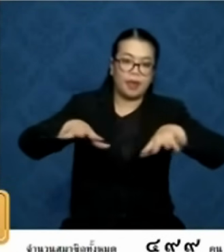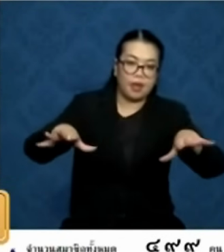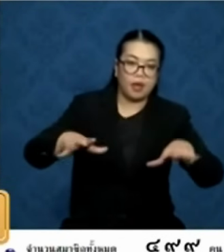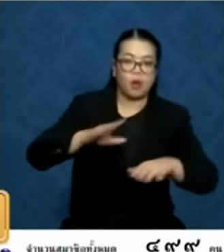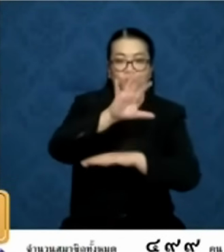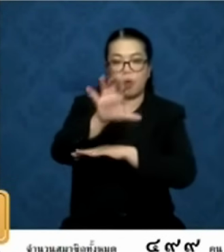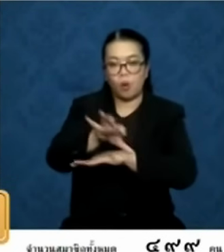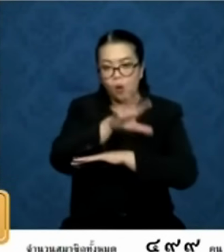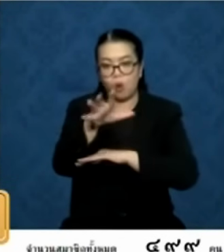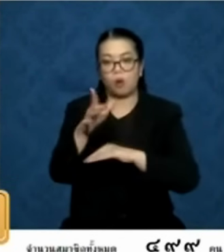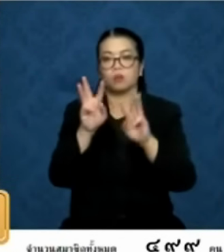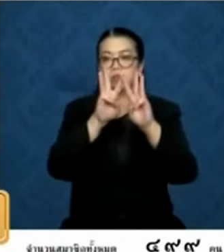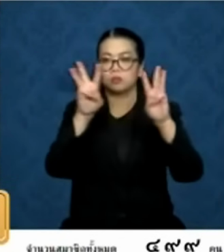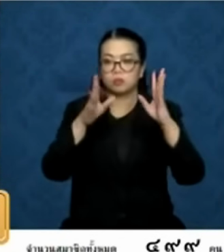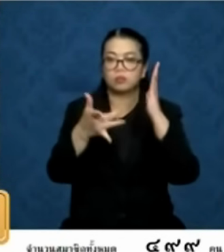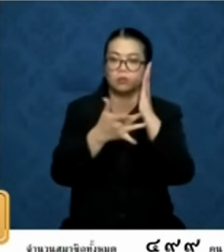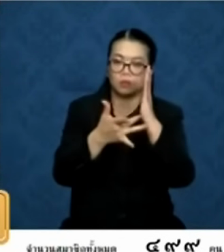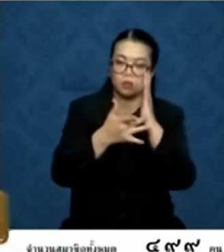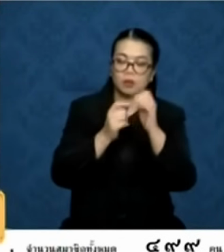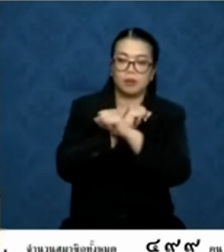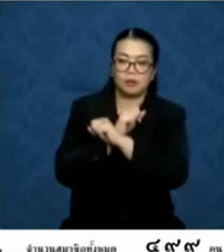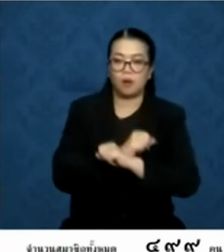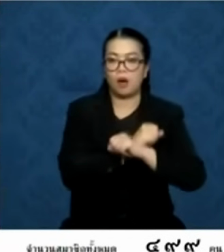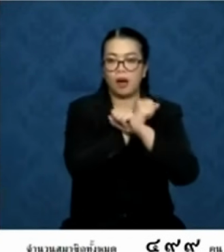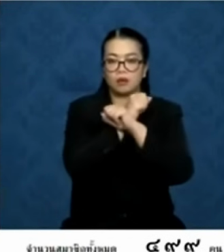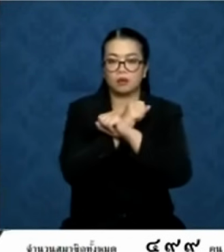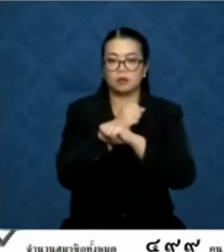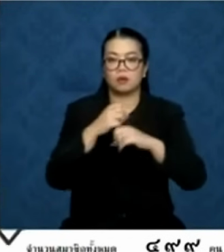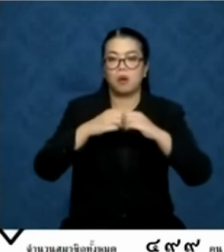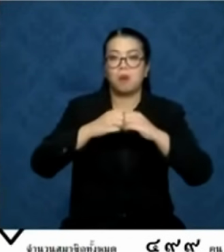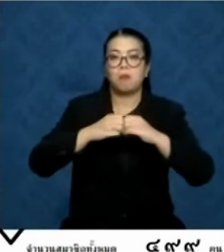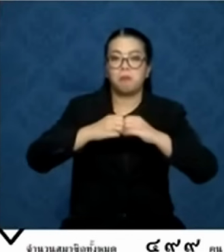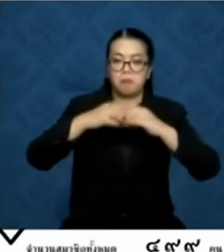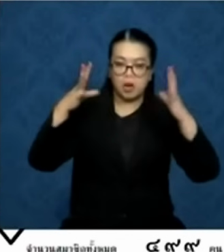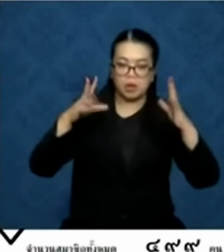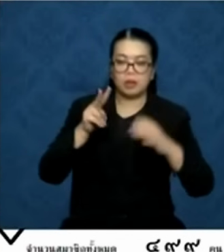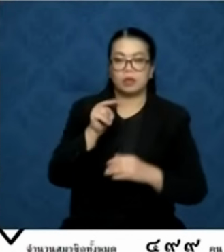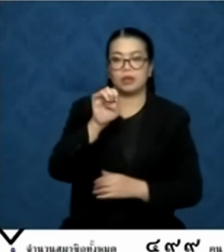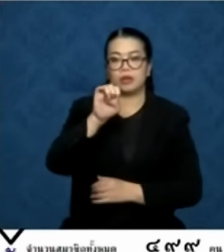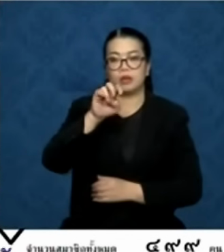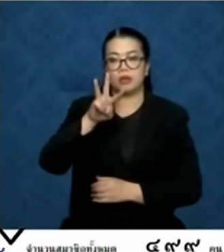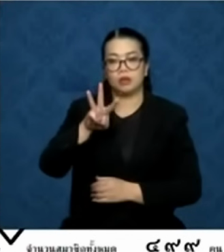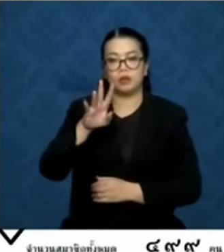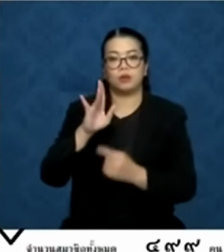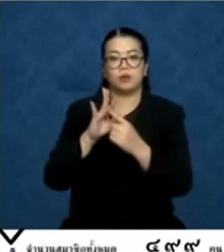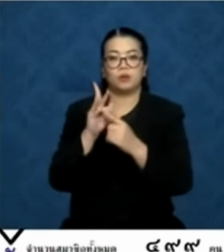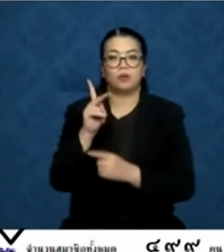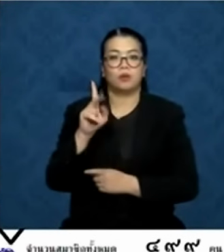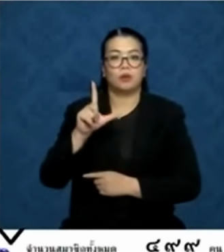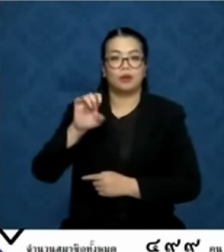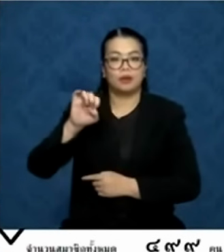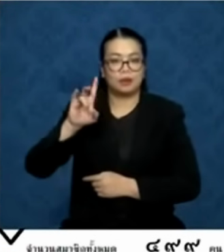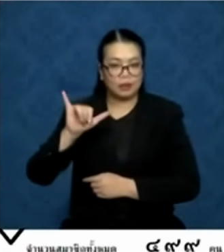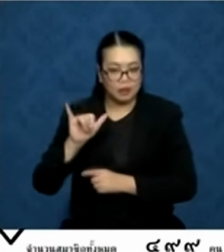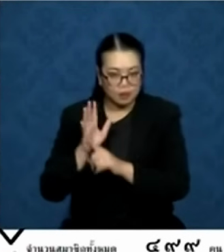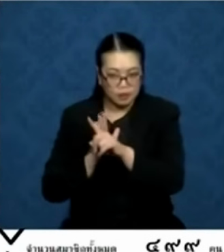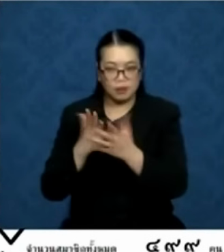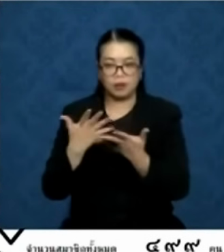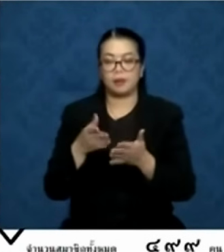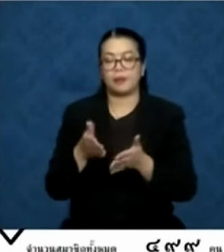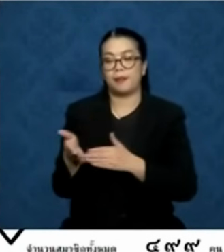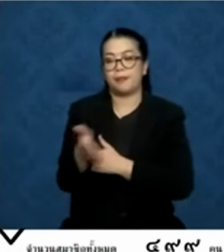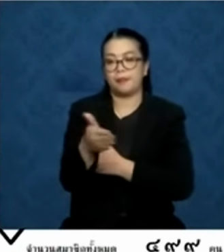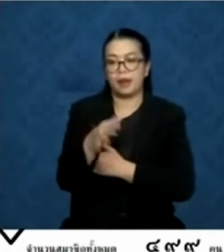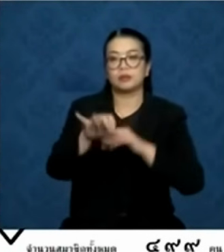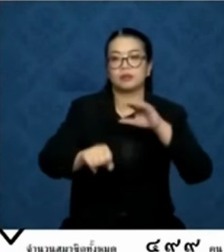และเหตุฉุกเฉินทางนิวเคลียร์และรังสีตลอดจนติดตามและเฝ้าระวังการทำการประมงให้เป็นไปตามก